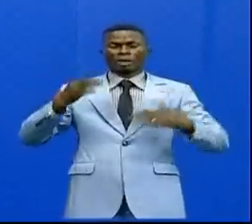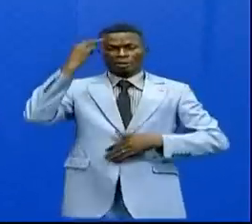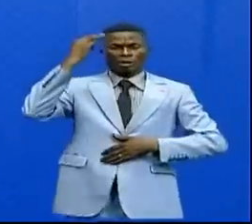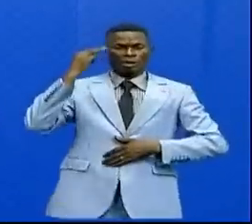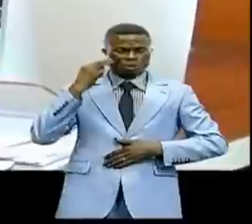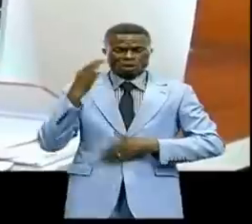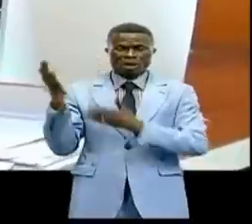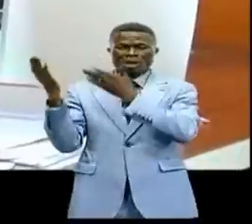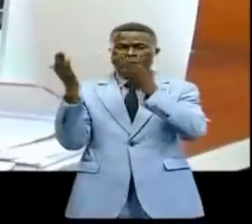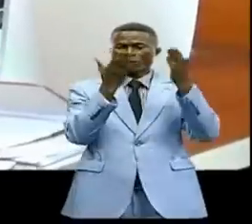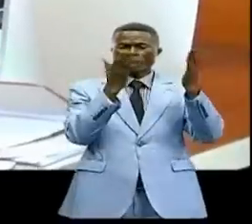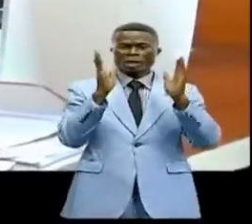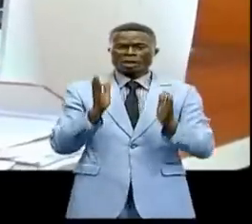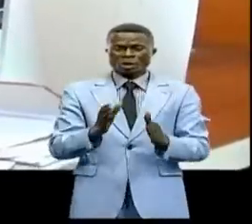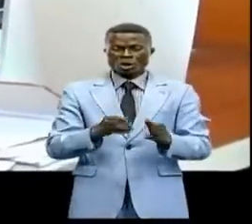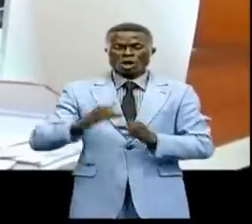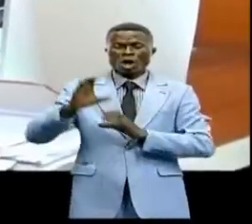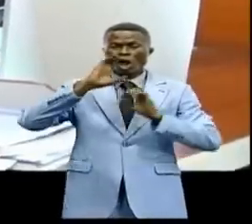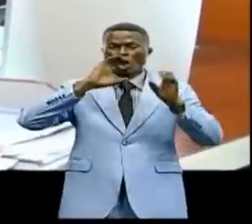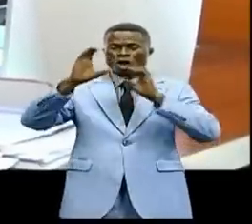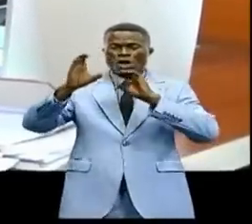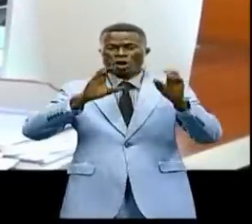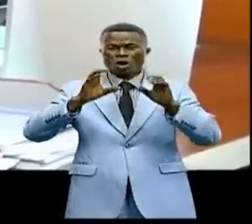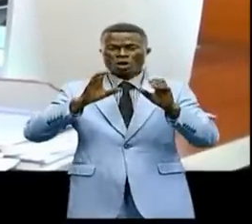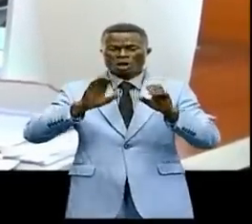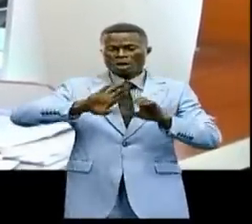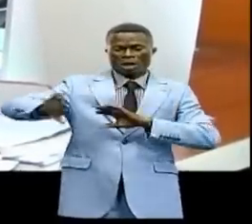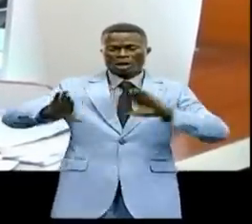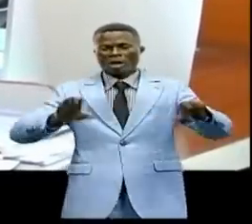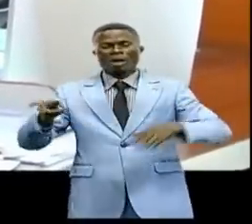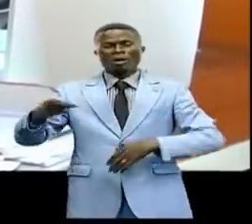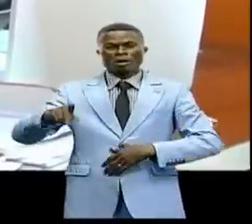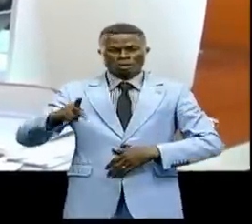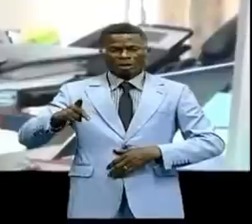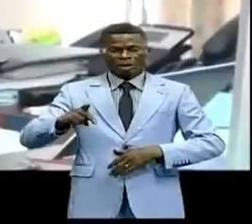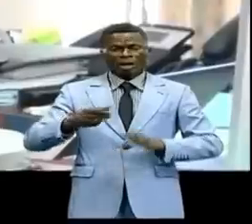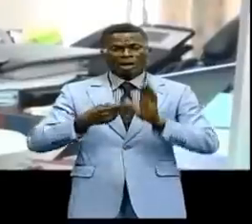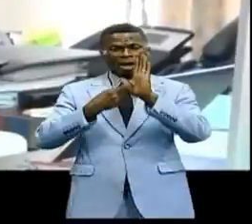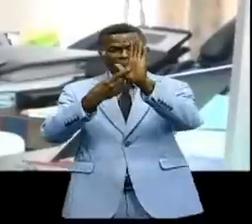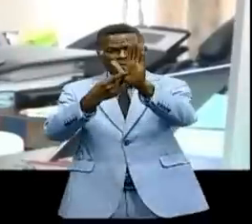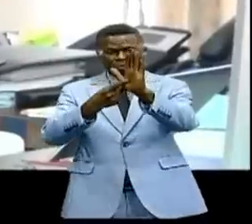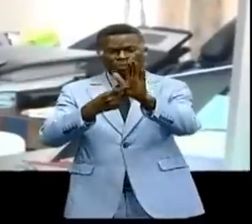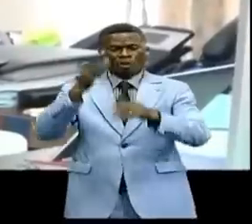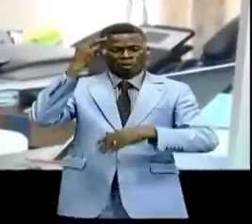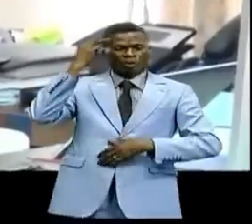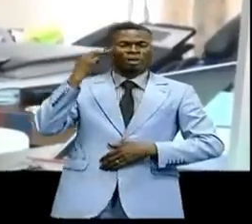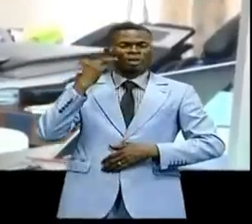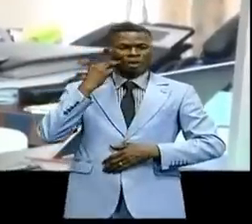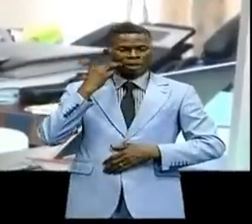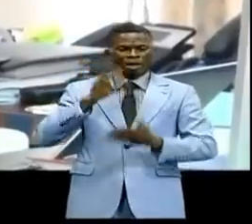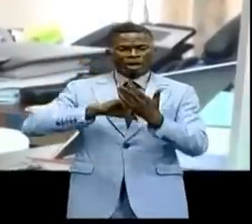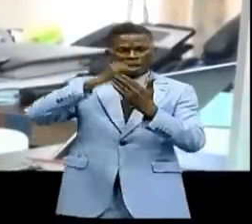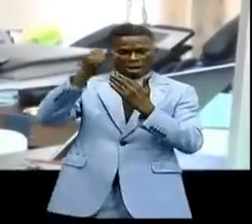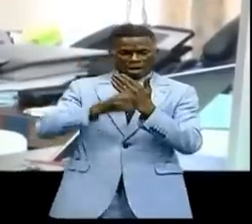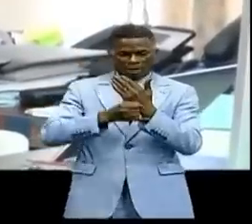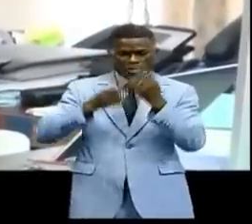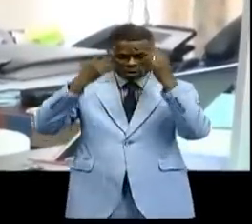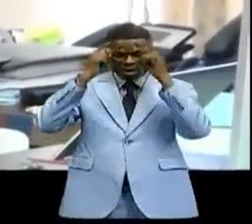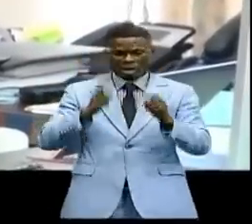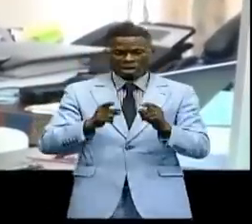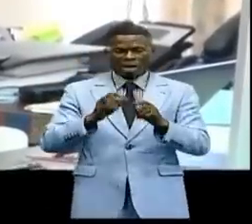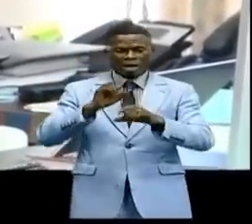des Transports, Voies des communications et des désenclavements a présenté au Conseil le projet de décret